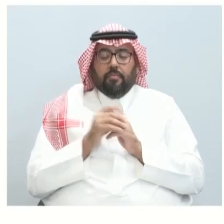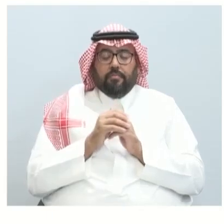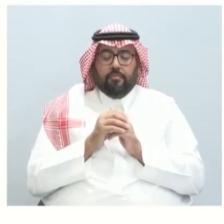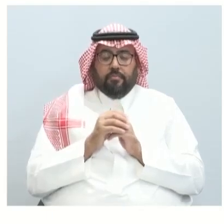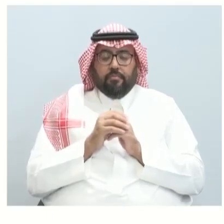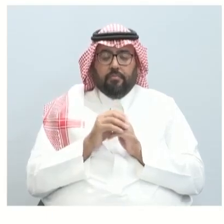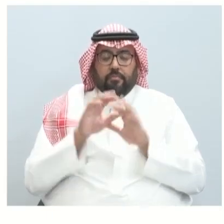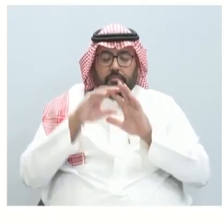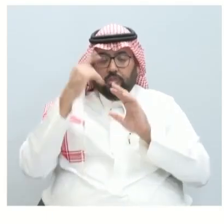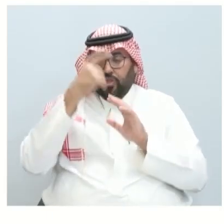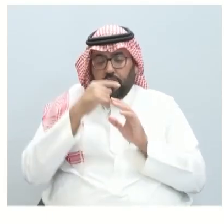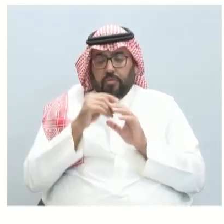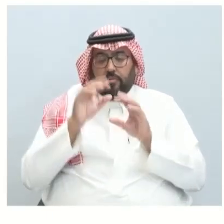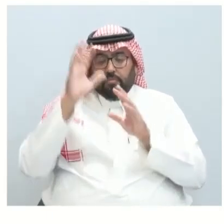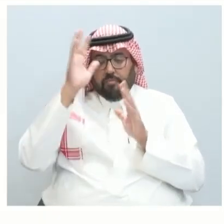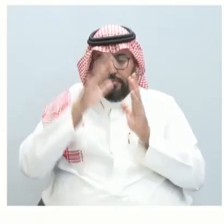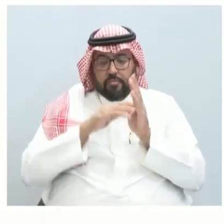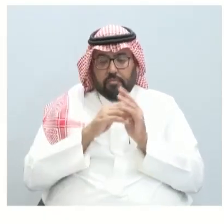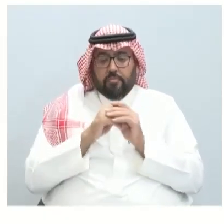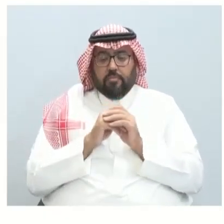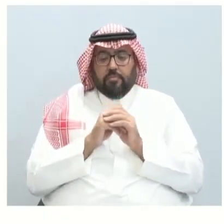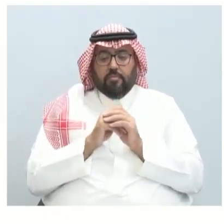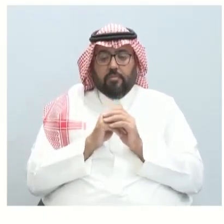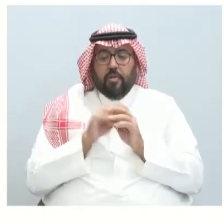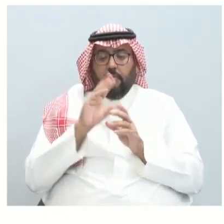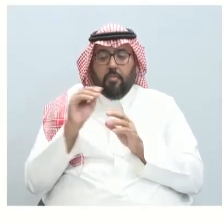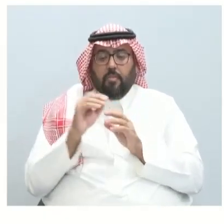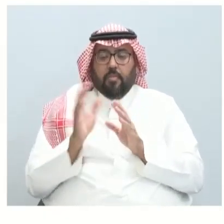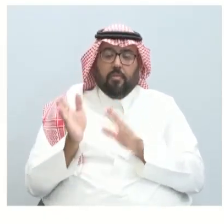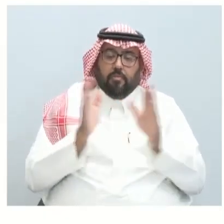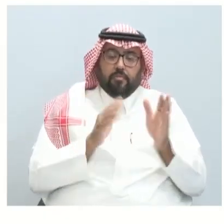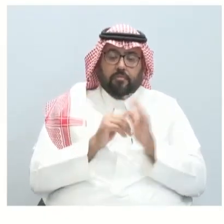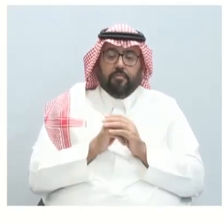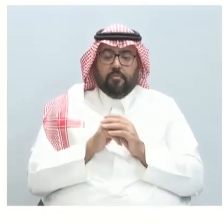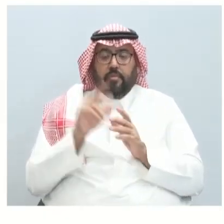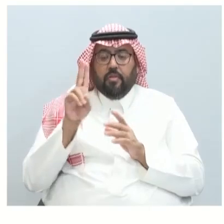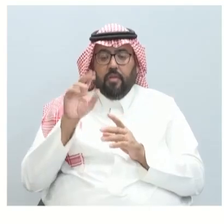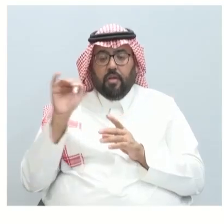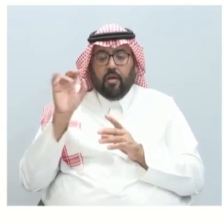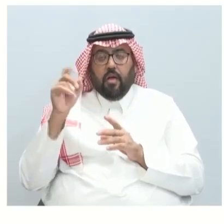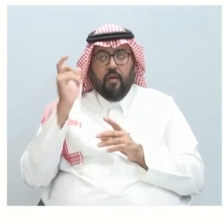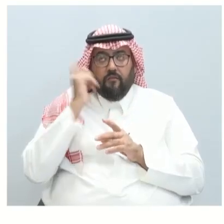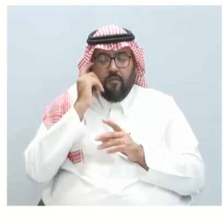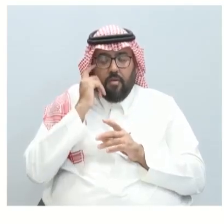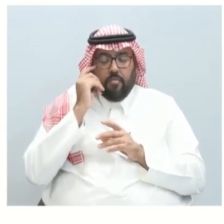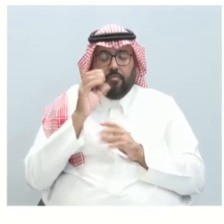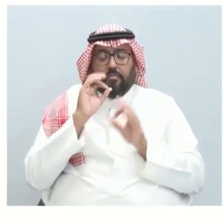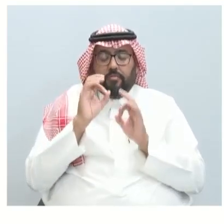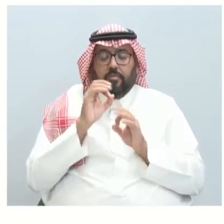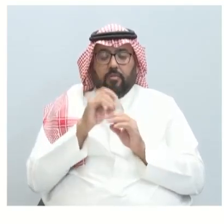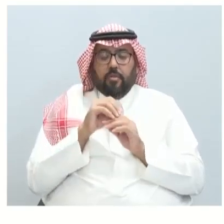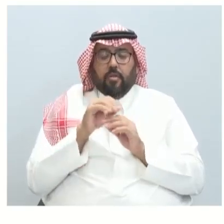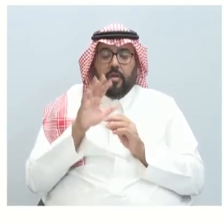بناتي اذا بهذا الشكل استعرضنا هذه الامثله الان ننتقل الى تحقق من فهمك وهنا يقول